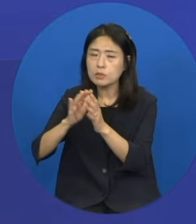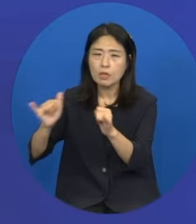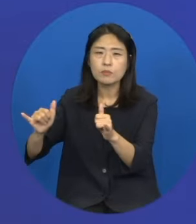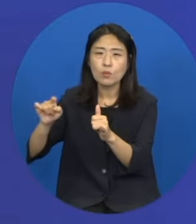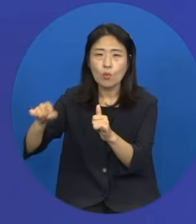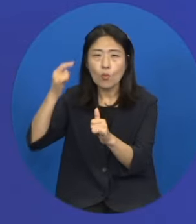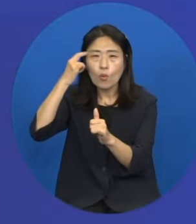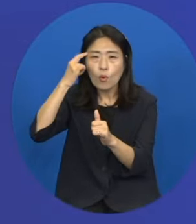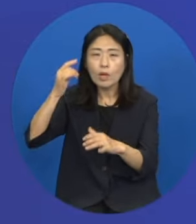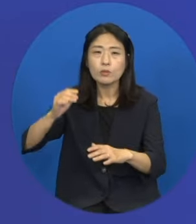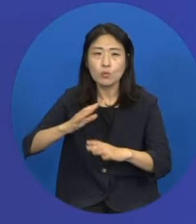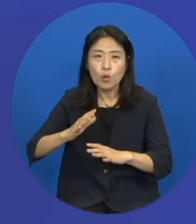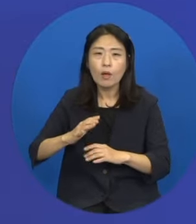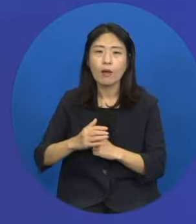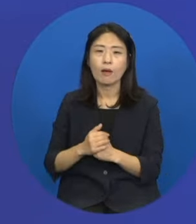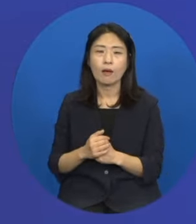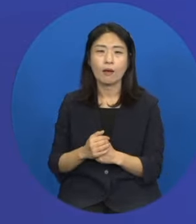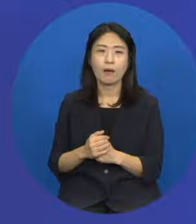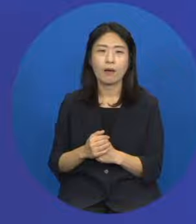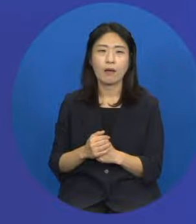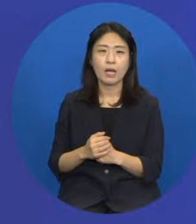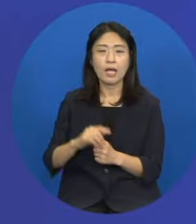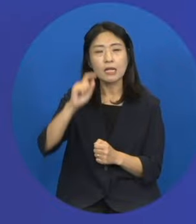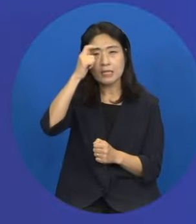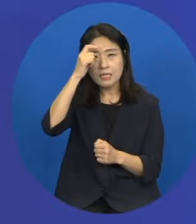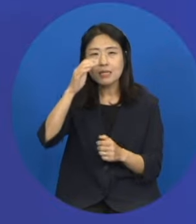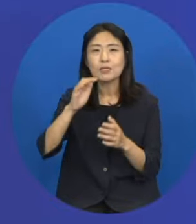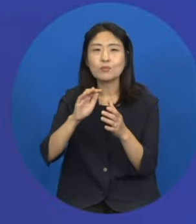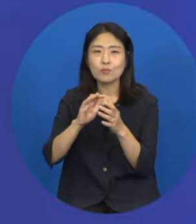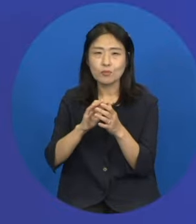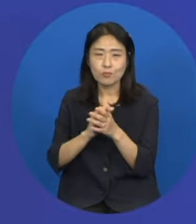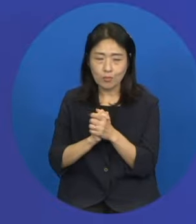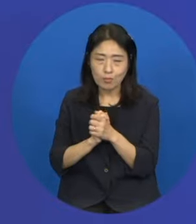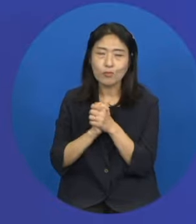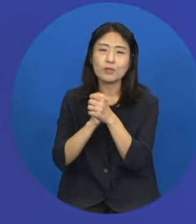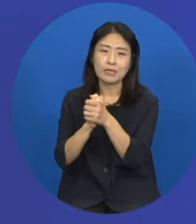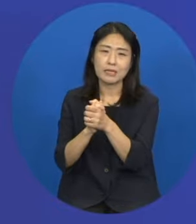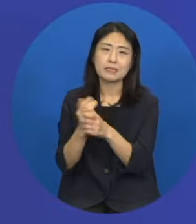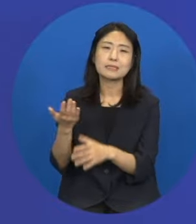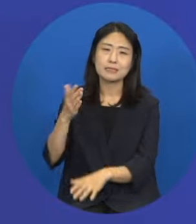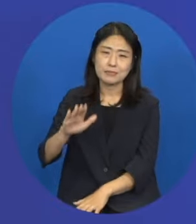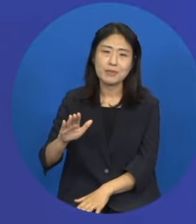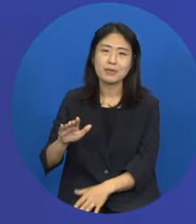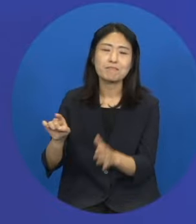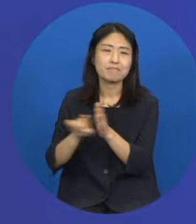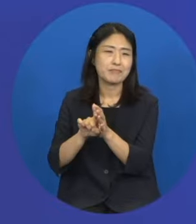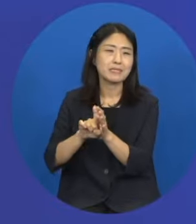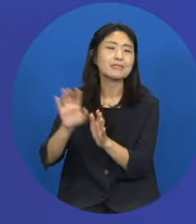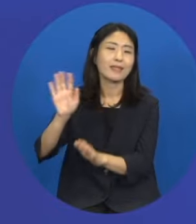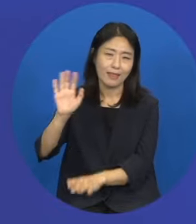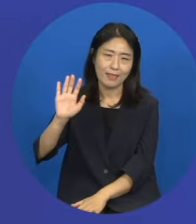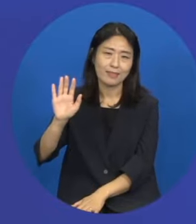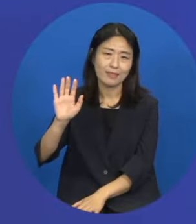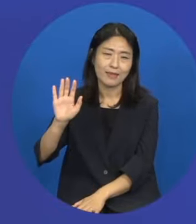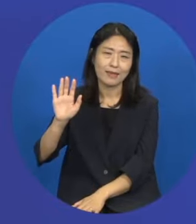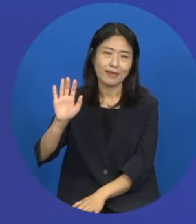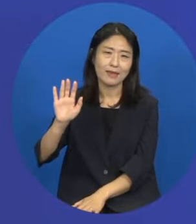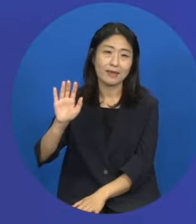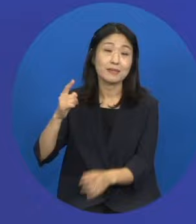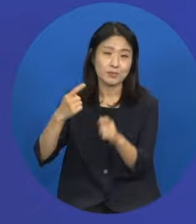합니다. 그들은 기도를 했는데 실제로 믿지 않았다, 그래서 너무 놀랬다, 이런 해석이 하나 있고, 그러나 두 번째 해석은